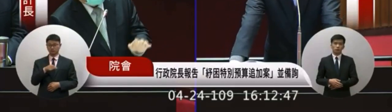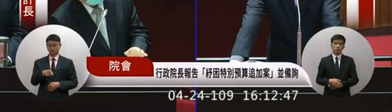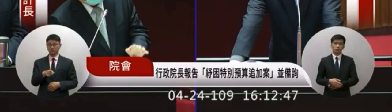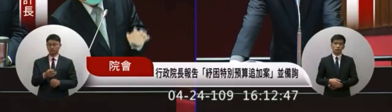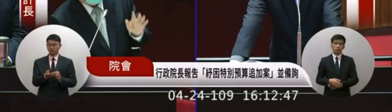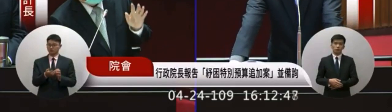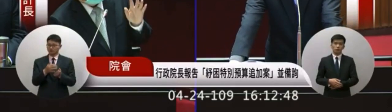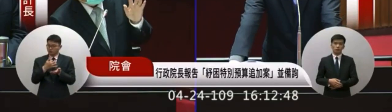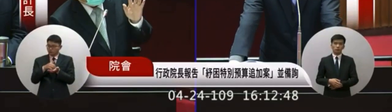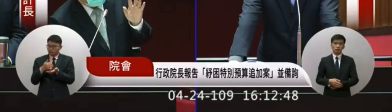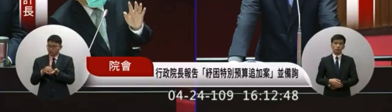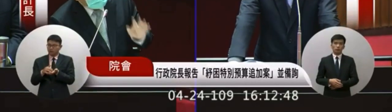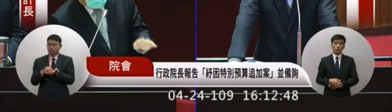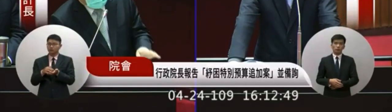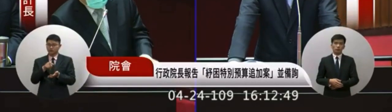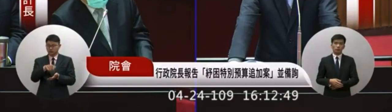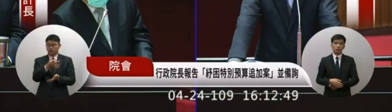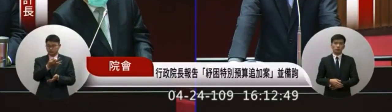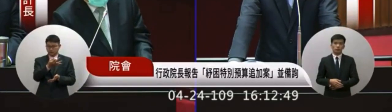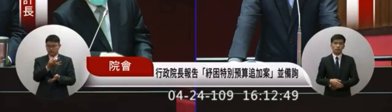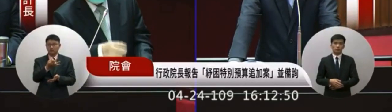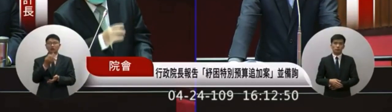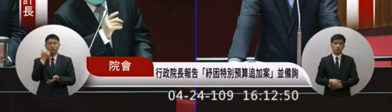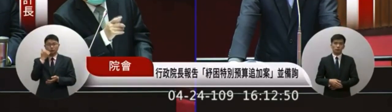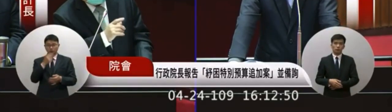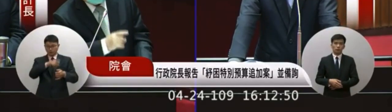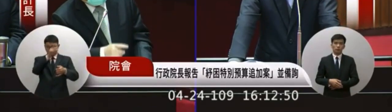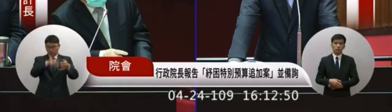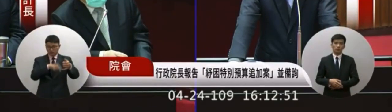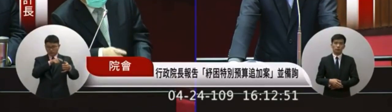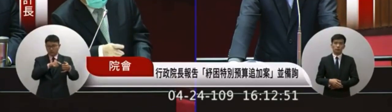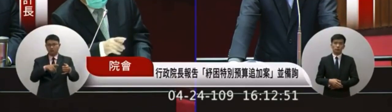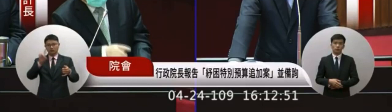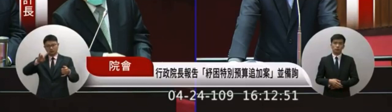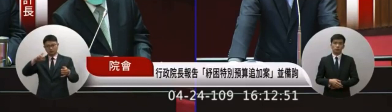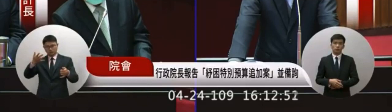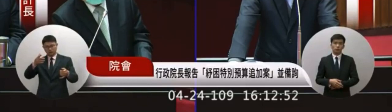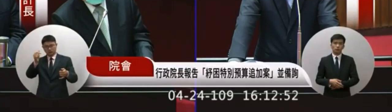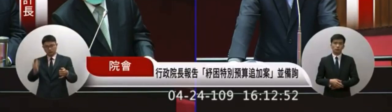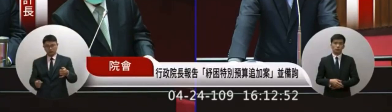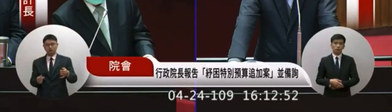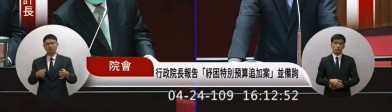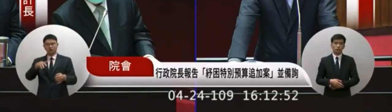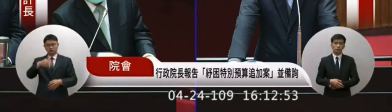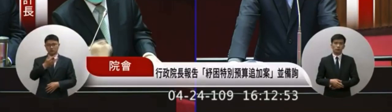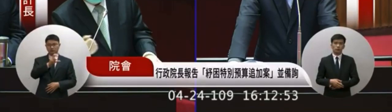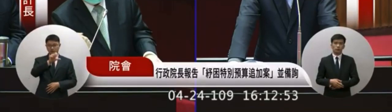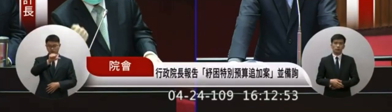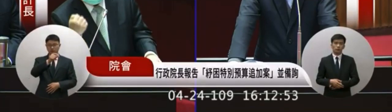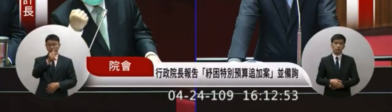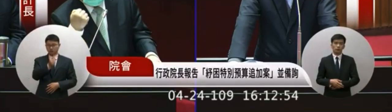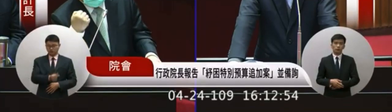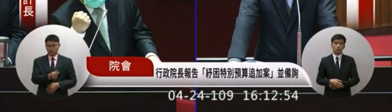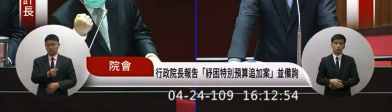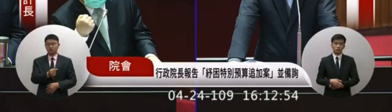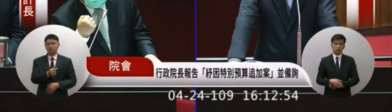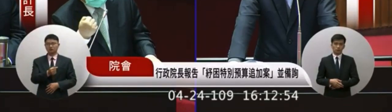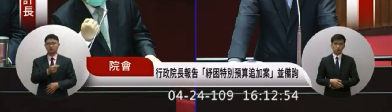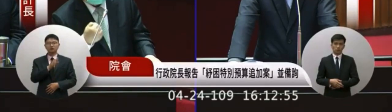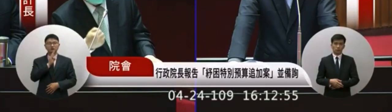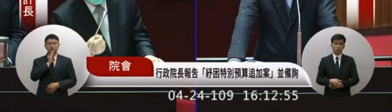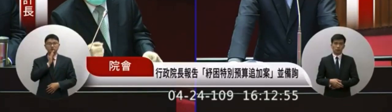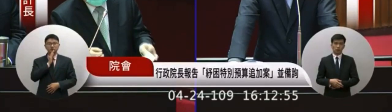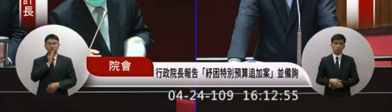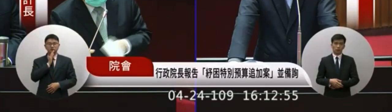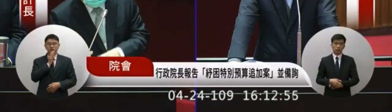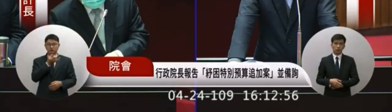个钱到如果是属于个人的，我们大概1500亿啊，会有875亿啊，会到进到个人